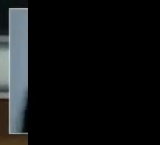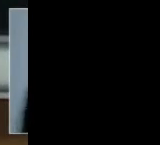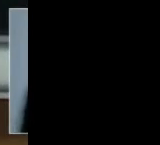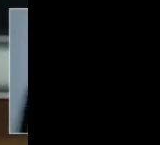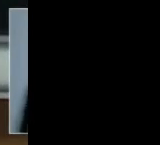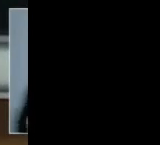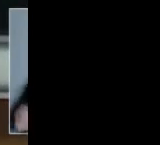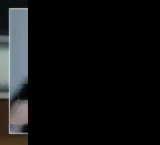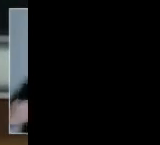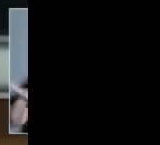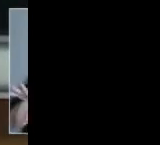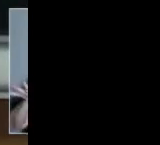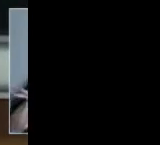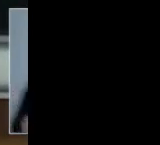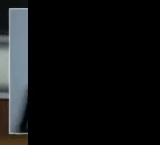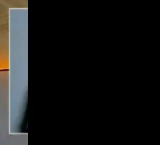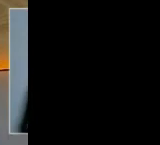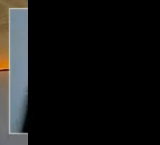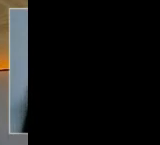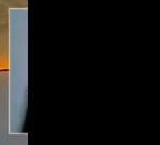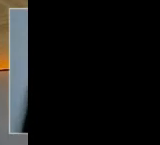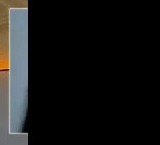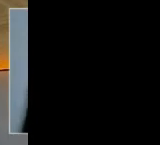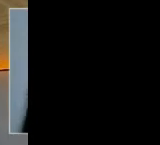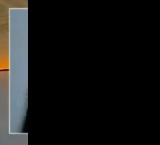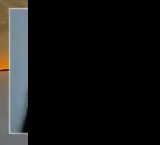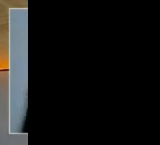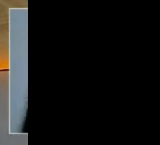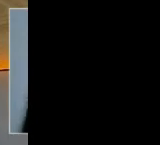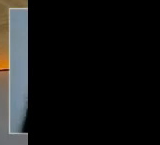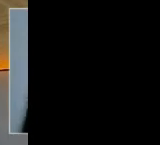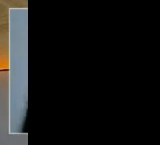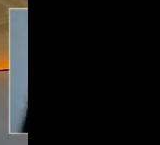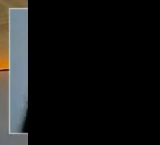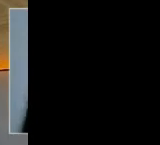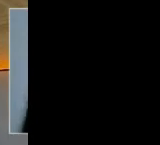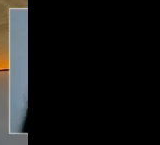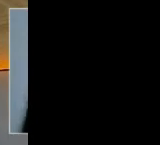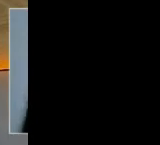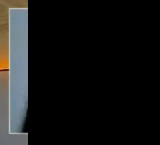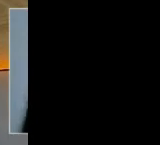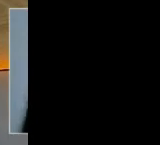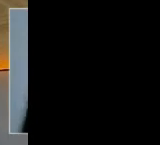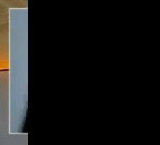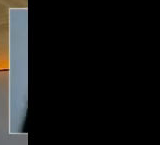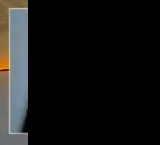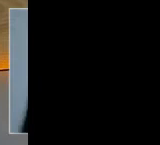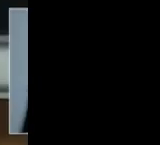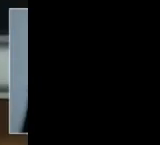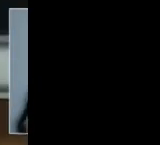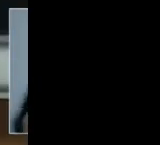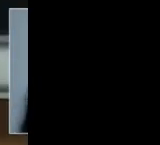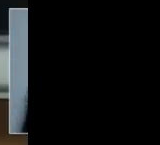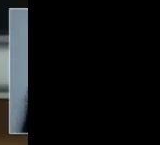שהפך לכזה להיט ולכזה המנון, יש בו מין הרבב. היא הטילה ספק בעצם. גם היא הטילה ספק, וגם היא הייתה